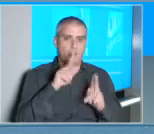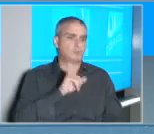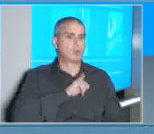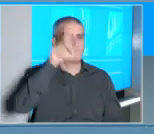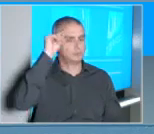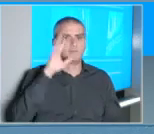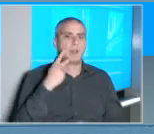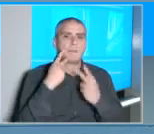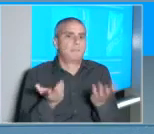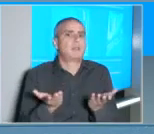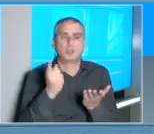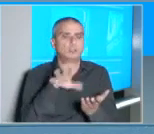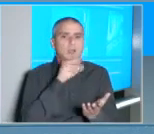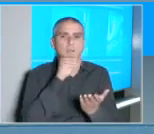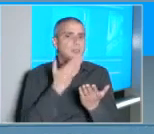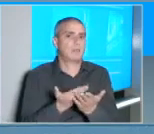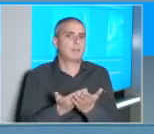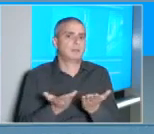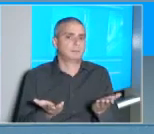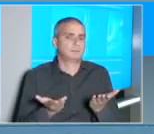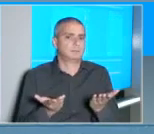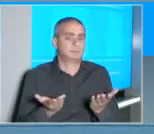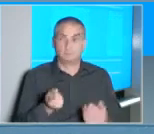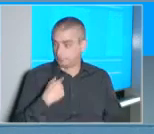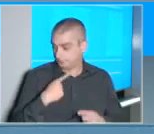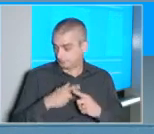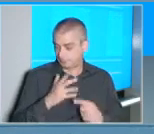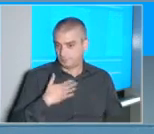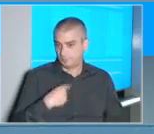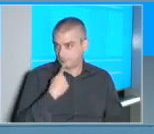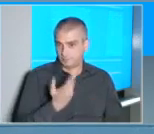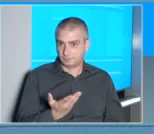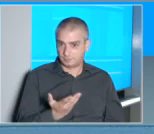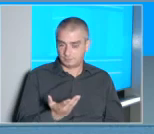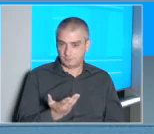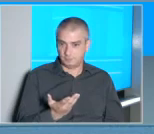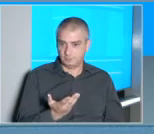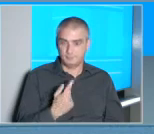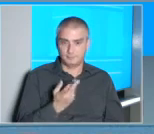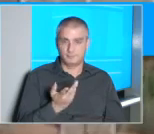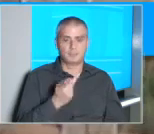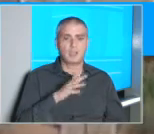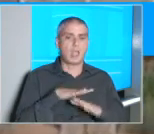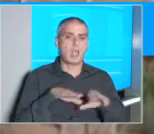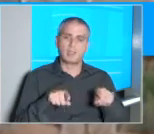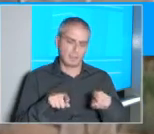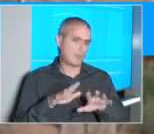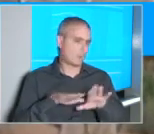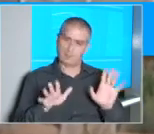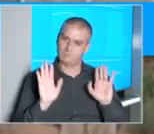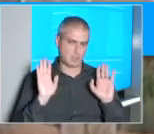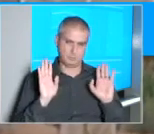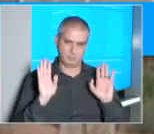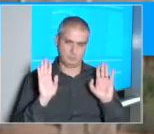אביב, אבל מה הפתרון שאתה מדבר עליו באופן כללי? זה בדיוק מה שאני אומר. הרי, תראה, האדמה היא האדמה, ועל השטח